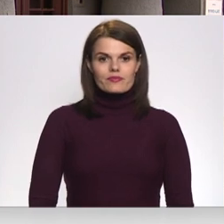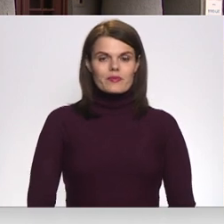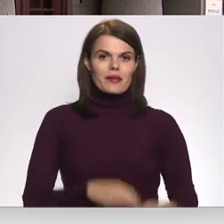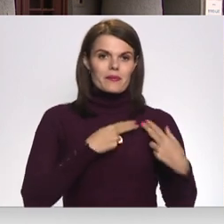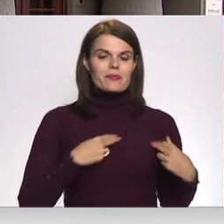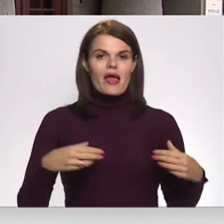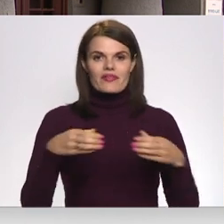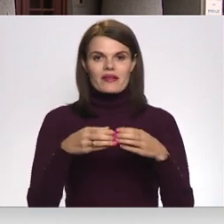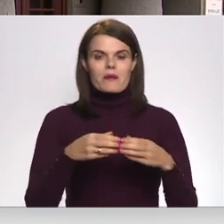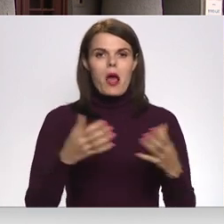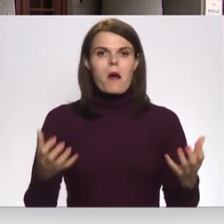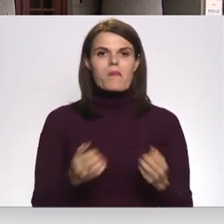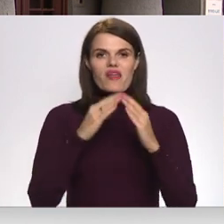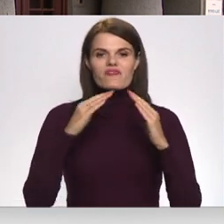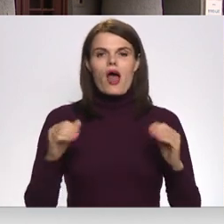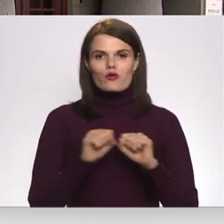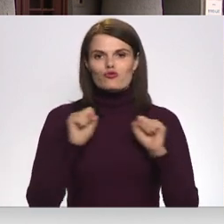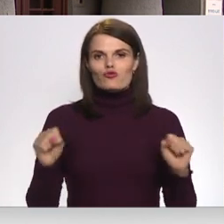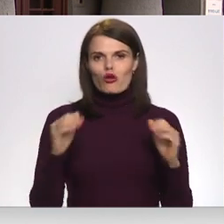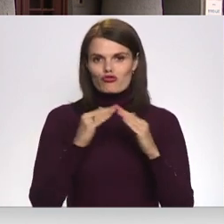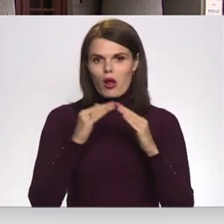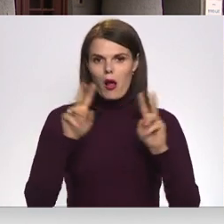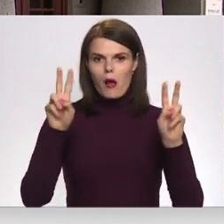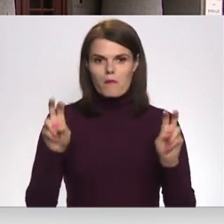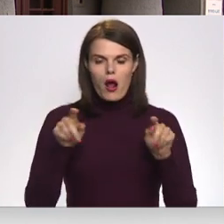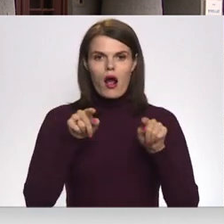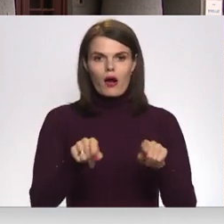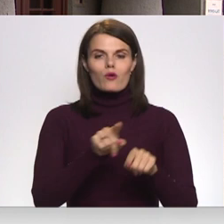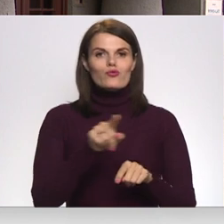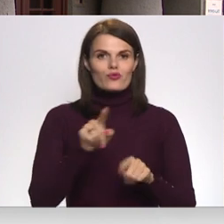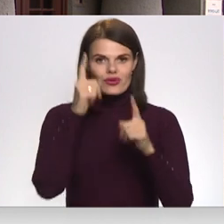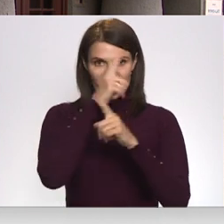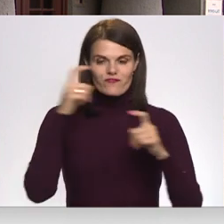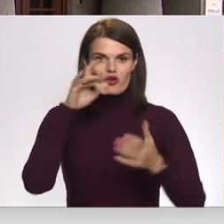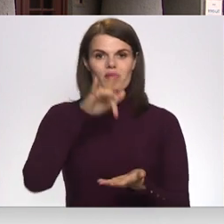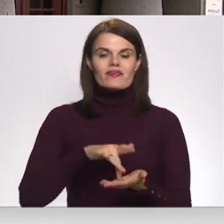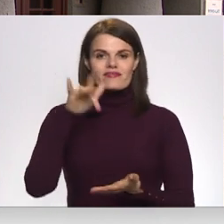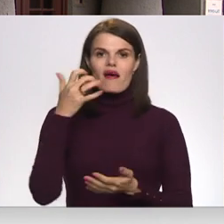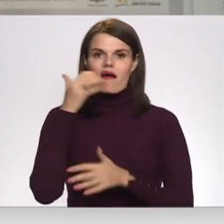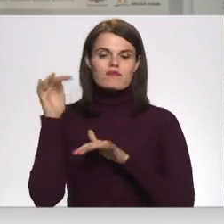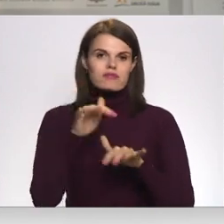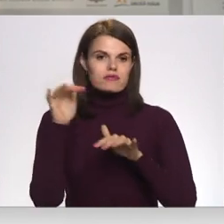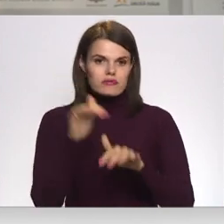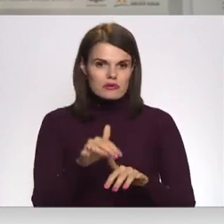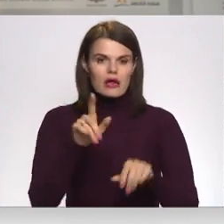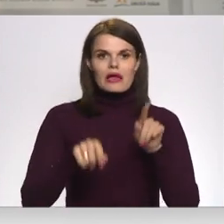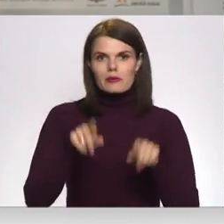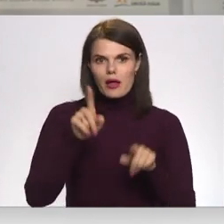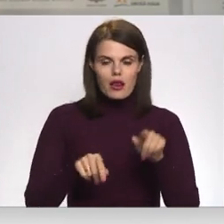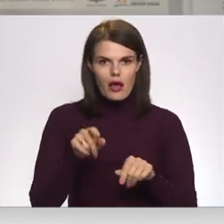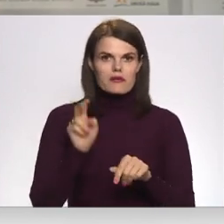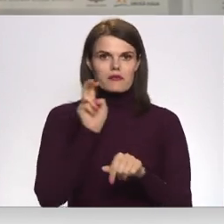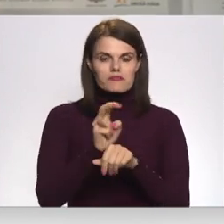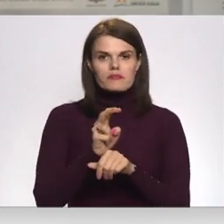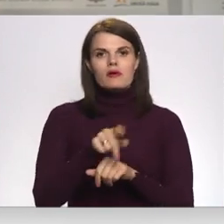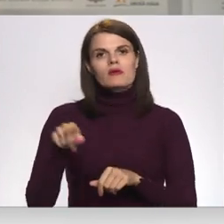Biedrības Patvērums drošā māja durvis, kur vienlaikus atrodas arī informācijas centrs iebraucējiem, ik pa laikam ver kāds,